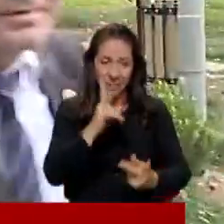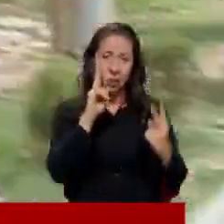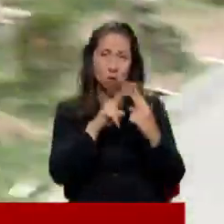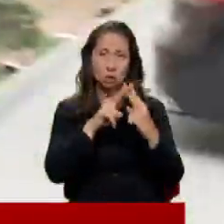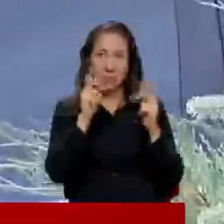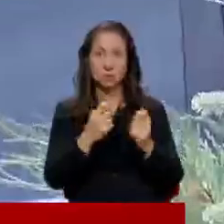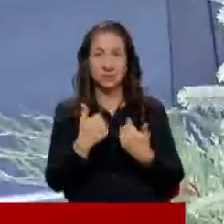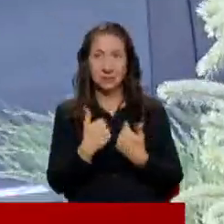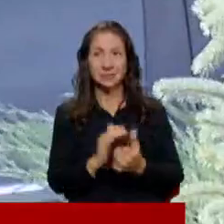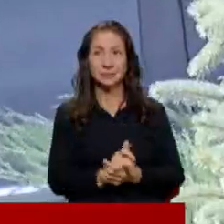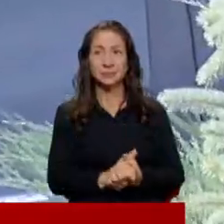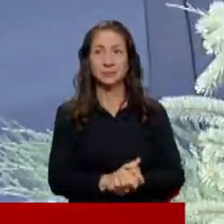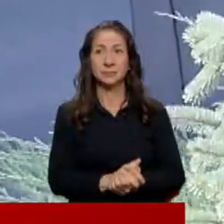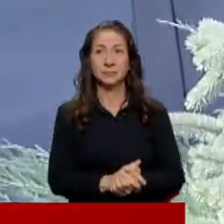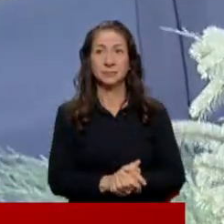görüşme yapacağız.